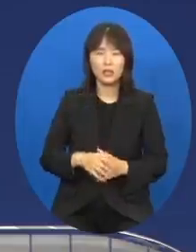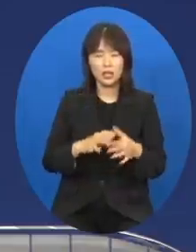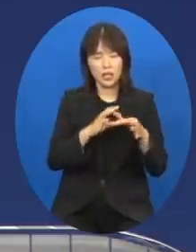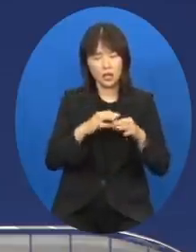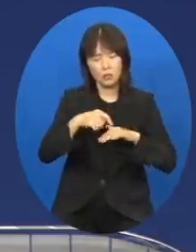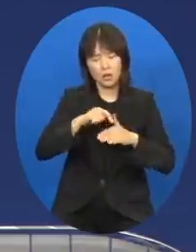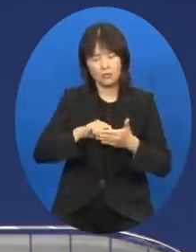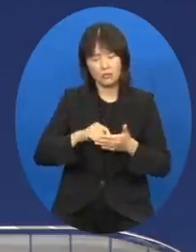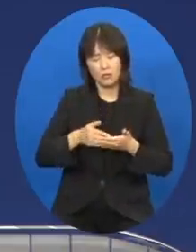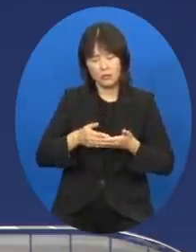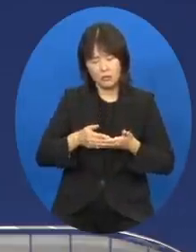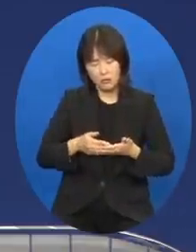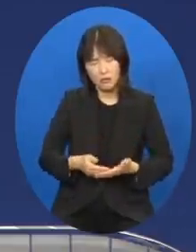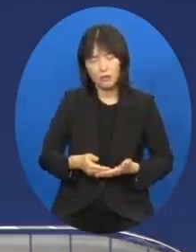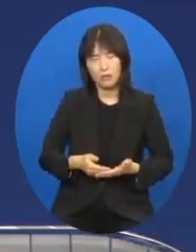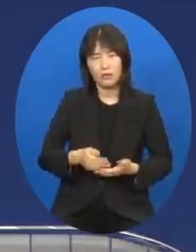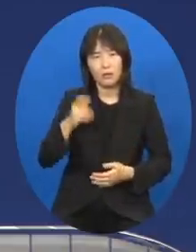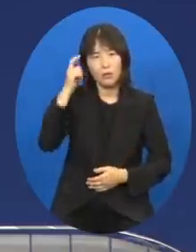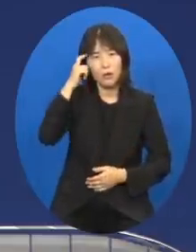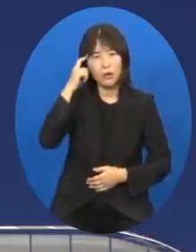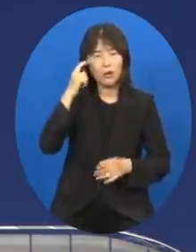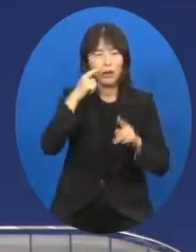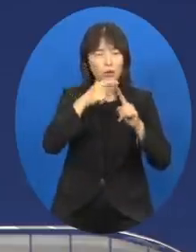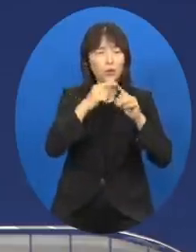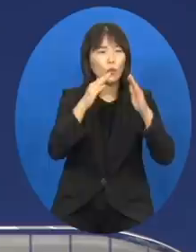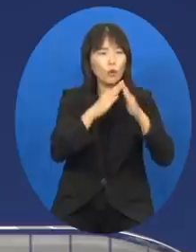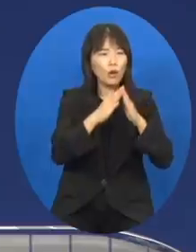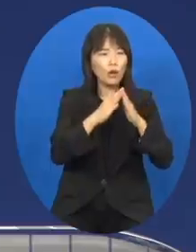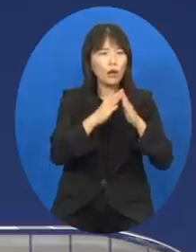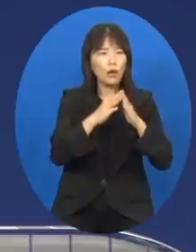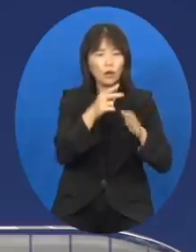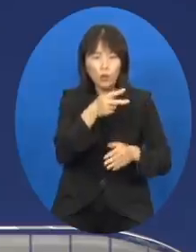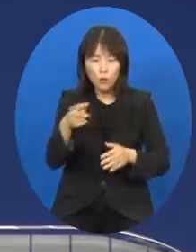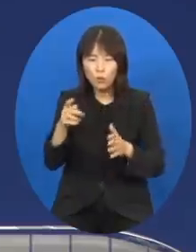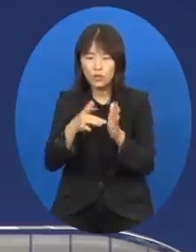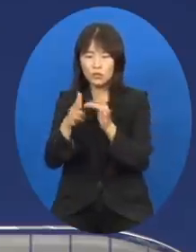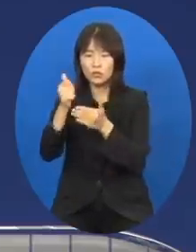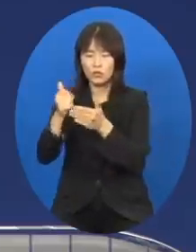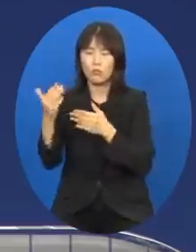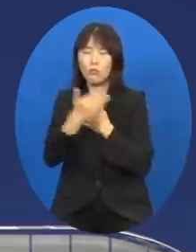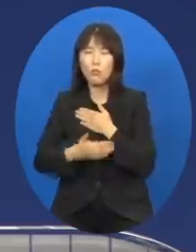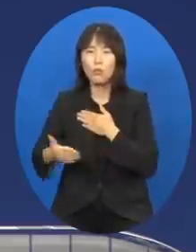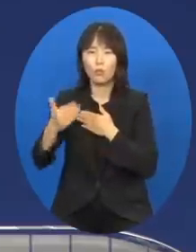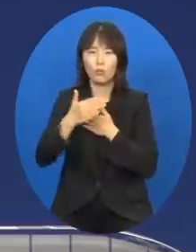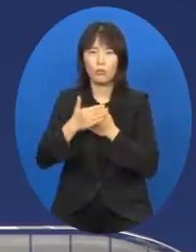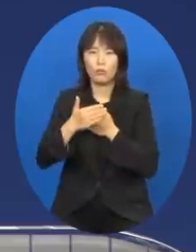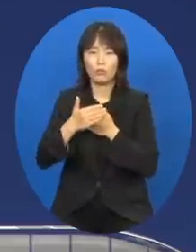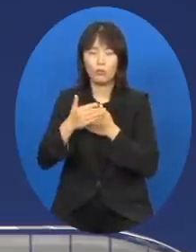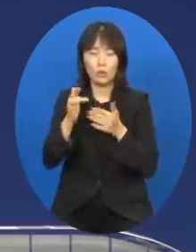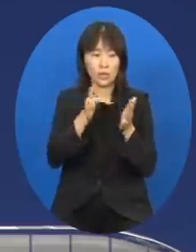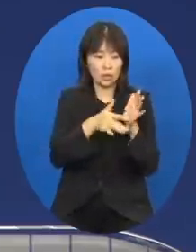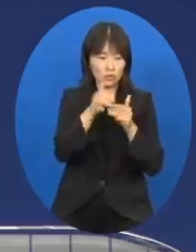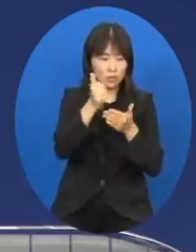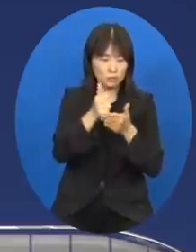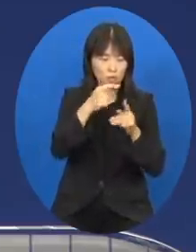마음이 무거워요. 왜? 교회가 예수님의 몸인데 예수님이 교회의